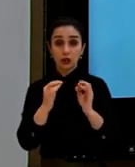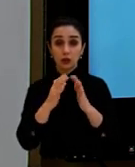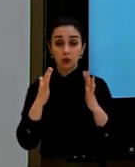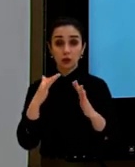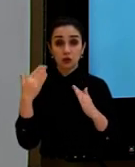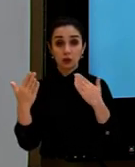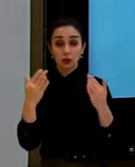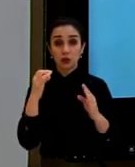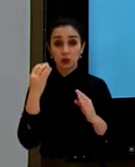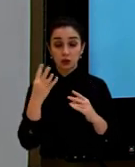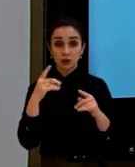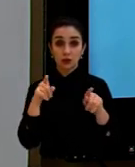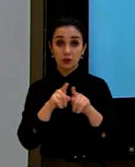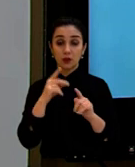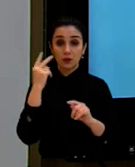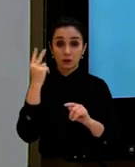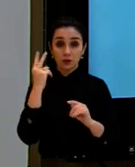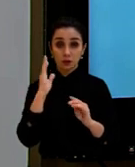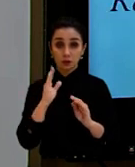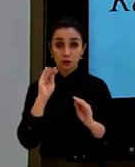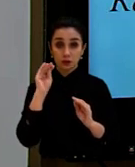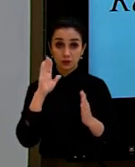наибольшую сторону 4, возводим в квадрат.